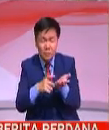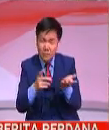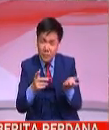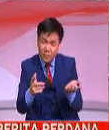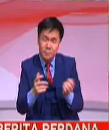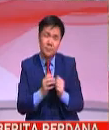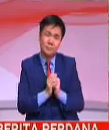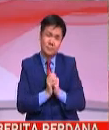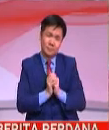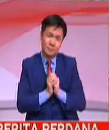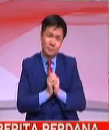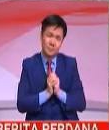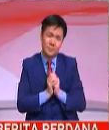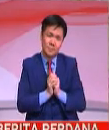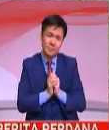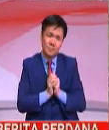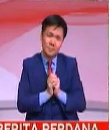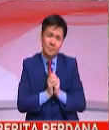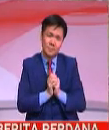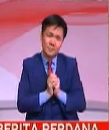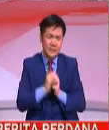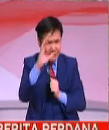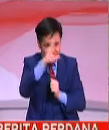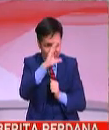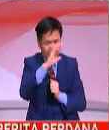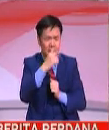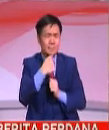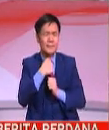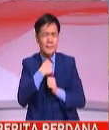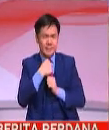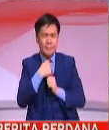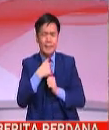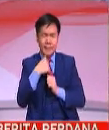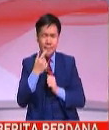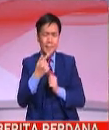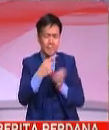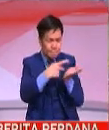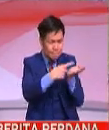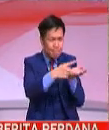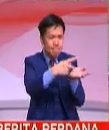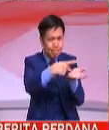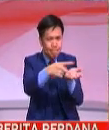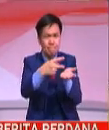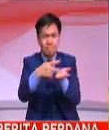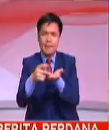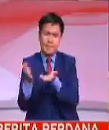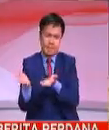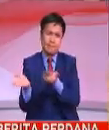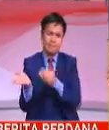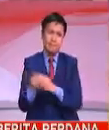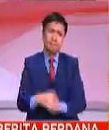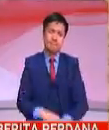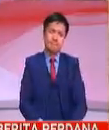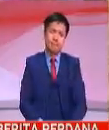kalau boleh carilah waris dia, kita orang akan bayar untuk dia.